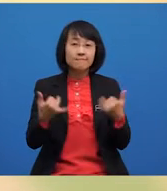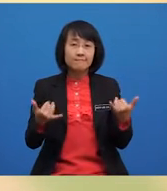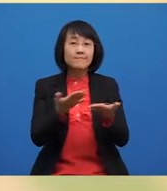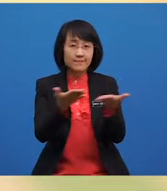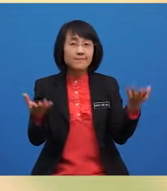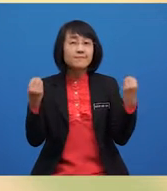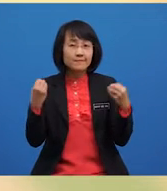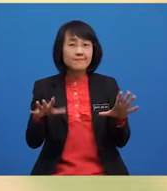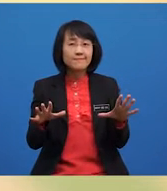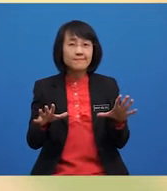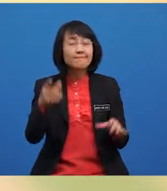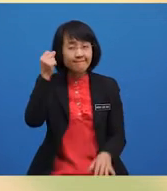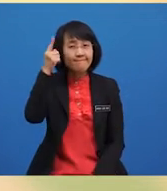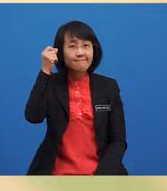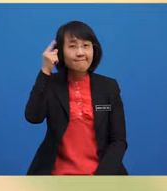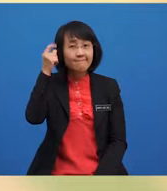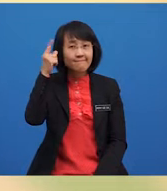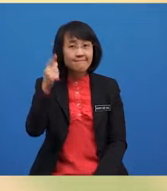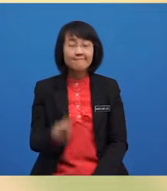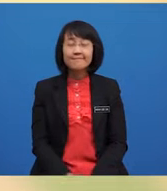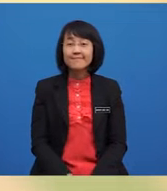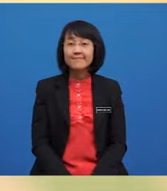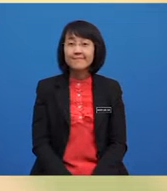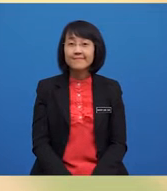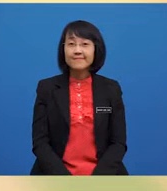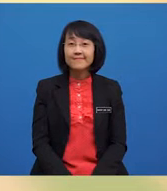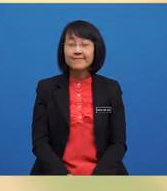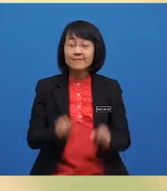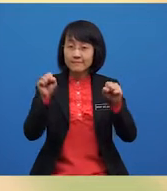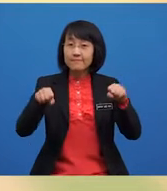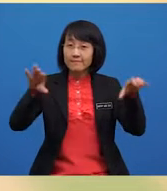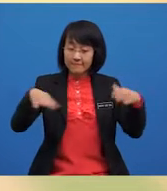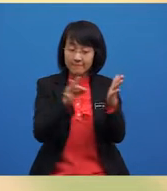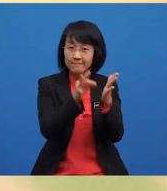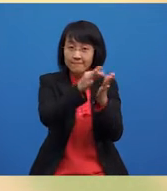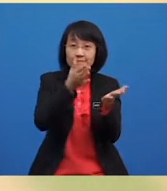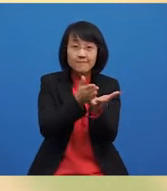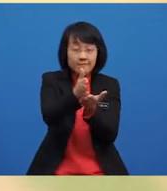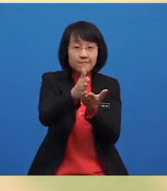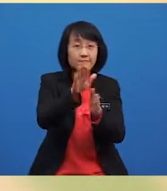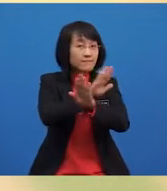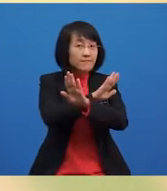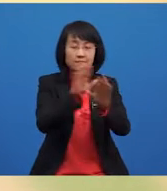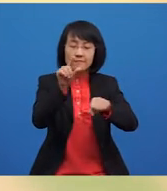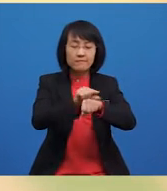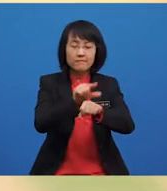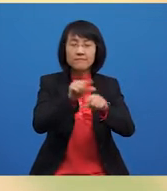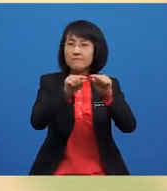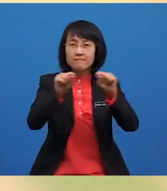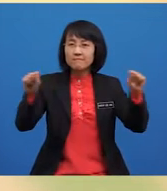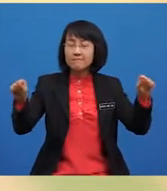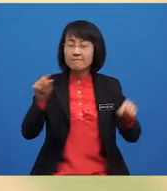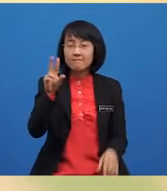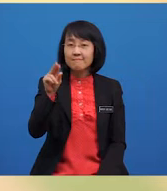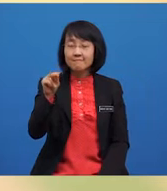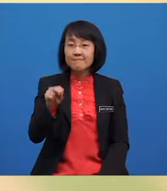sudah dapat menguasai kaedah pengiraan secara terus tanpa perlu menggunakan garis nombor.